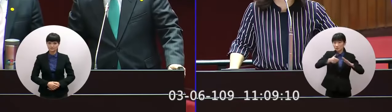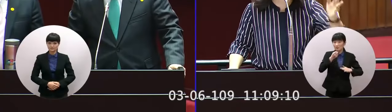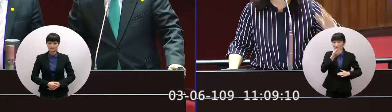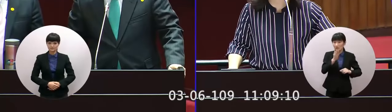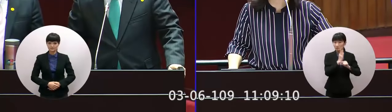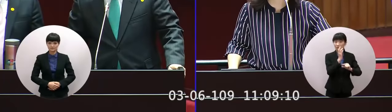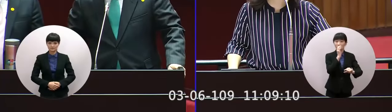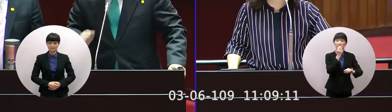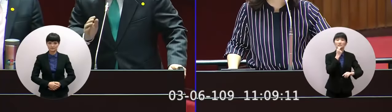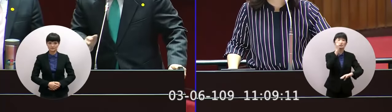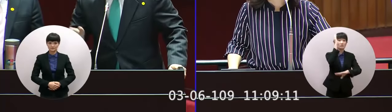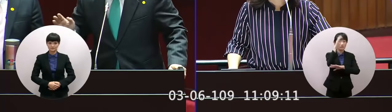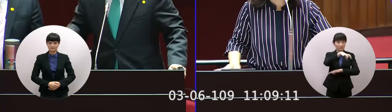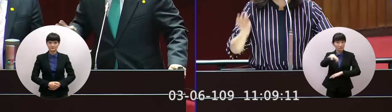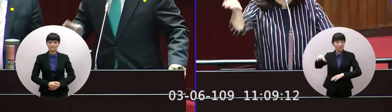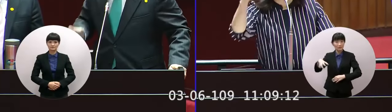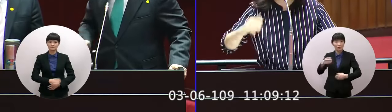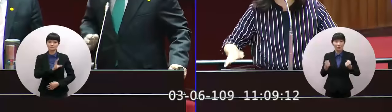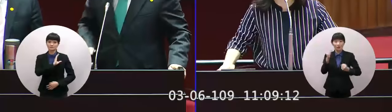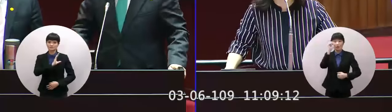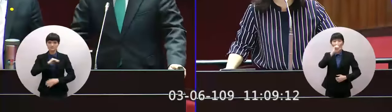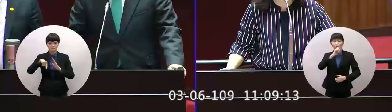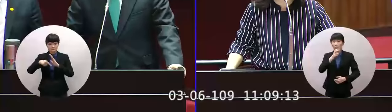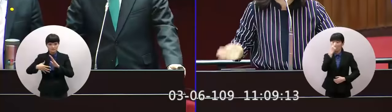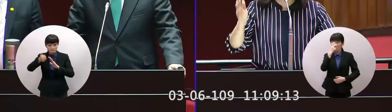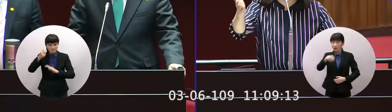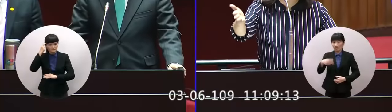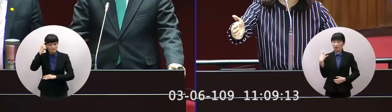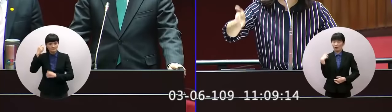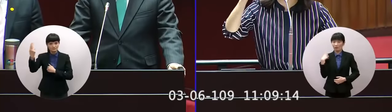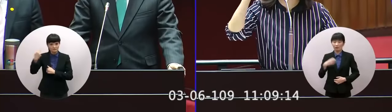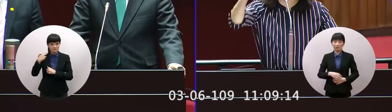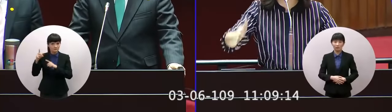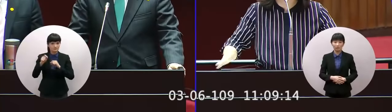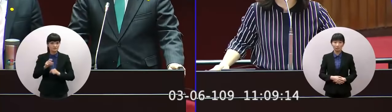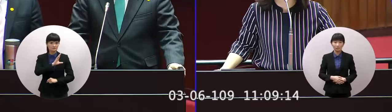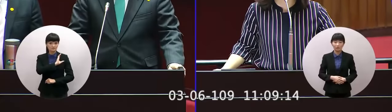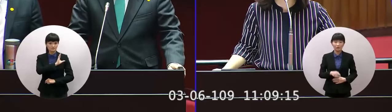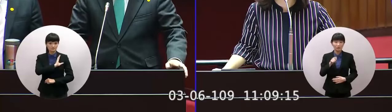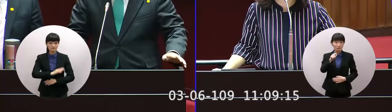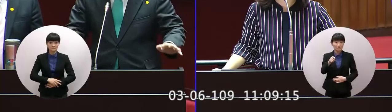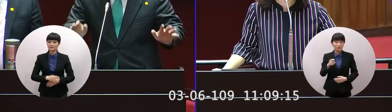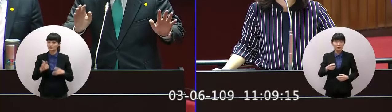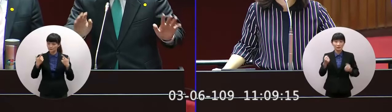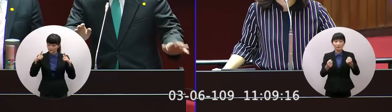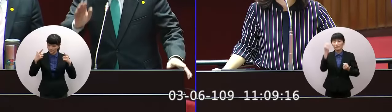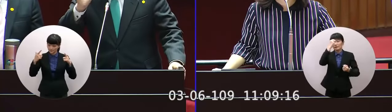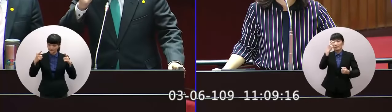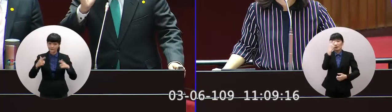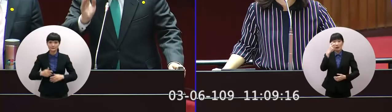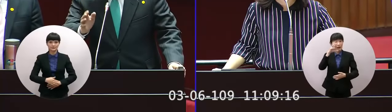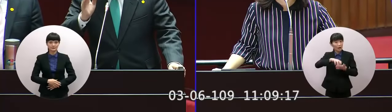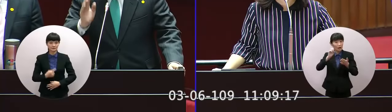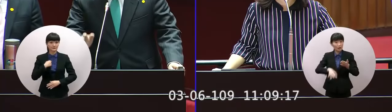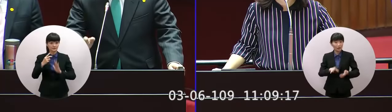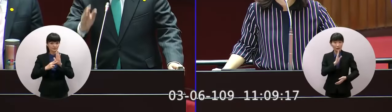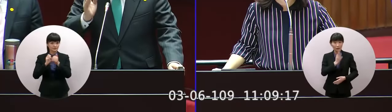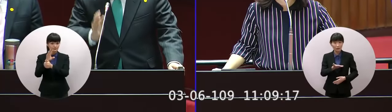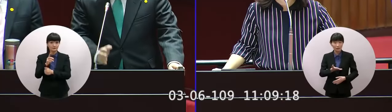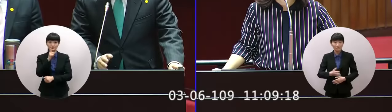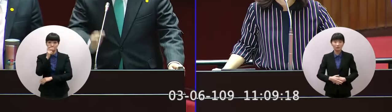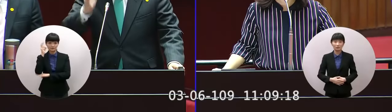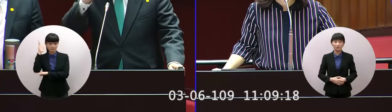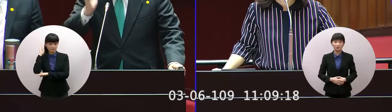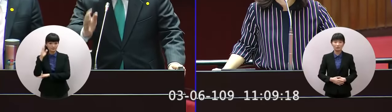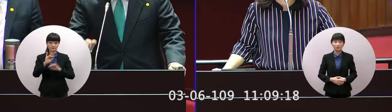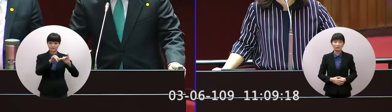地方也好，继续维持啊。 当然，院长指示就是指示啊。 那你刚才还在说明，你的意思就是说你还是要取消吗？ 我跟你讲，我们中央地方